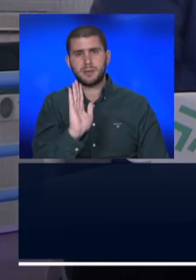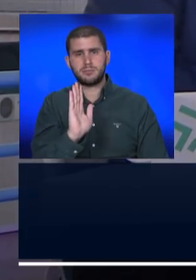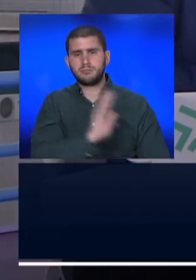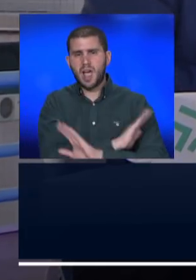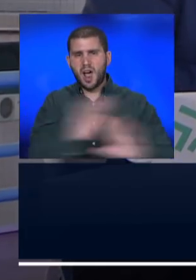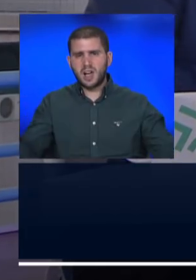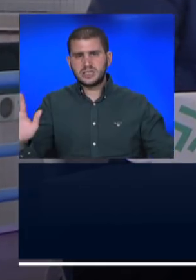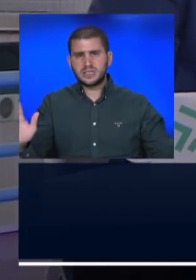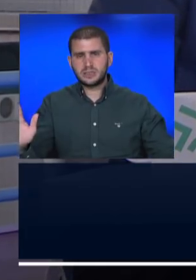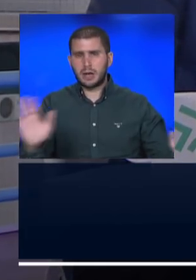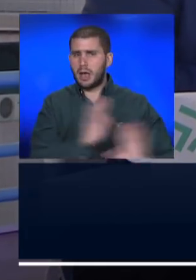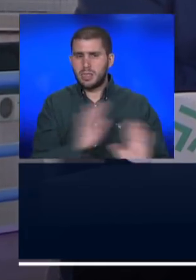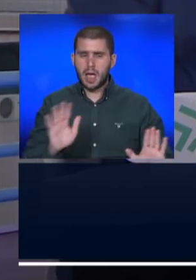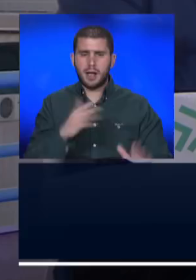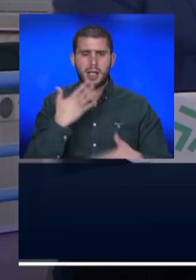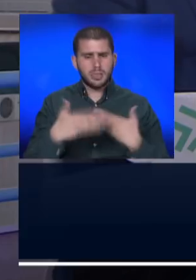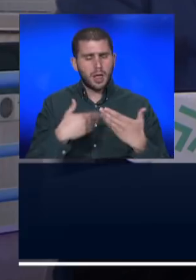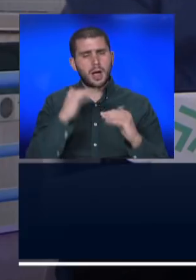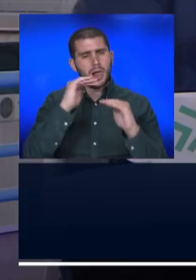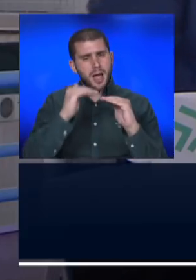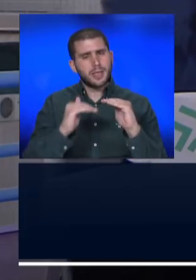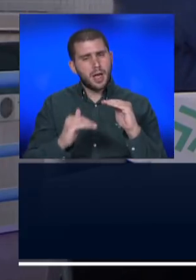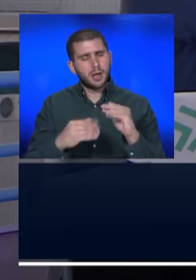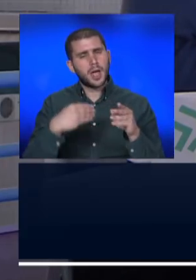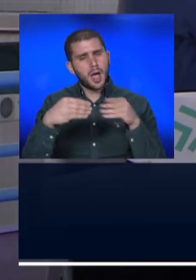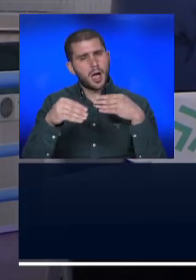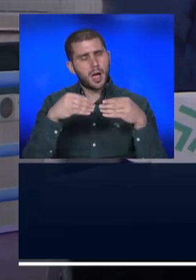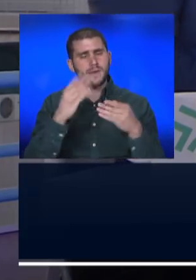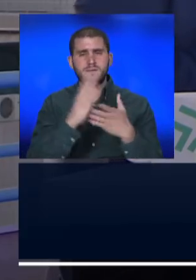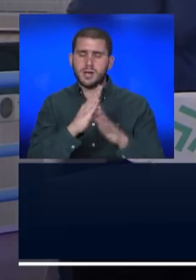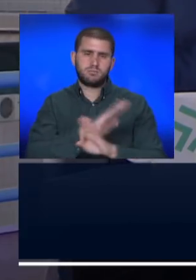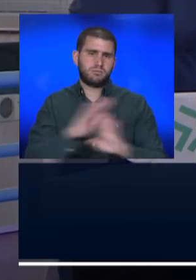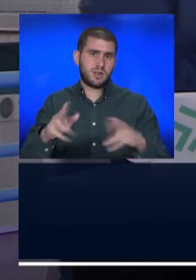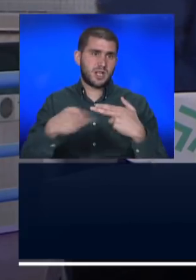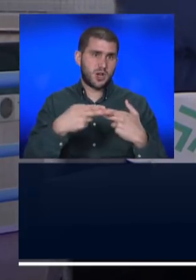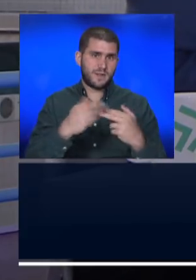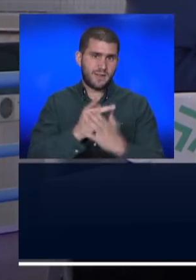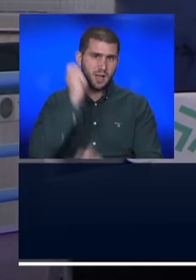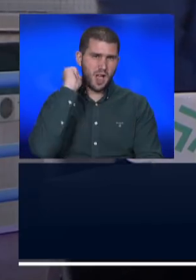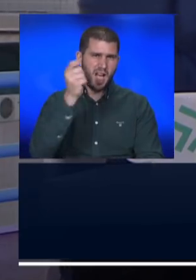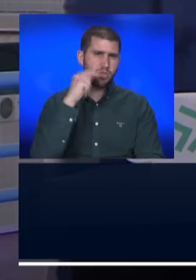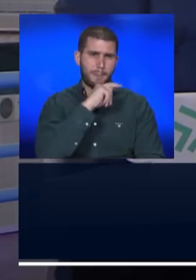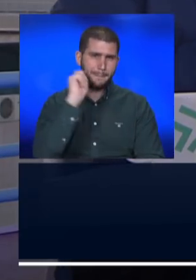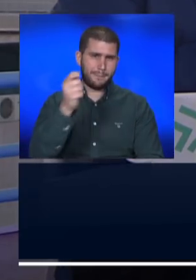התהליך הדרגתי, ועכשיו זה כבר הולך ומתקרב לקראת מה? כרטיס אדום? זהו, יכול